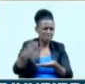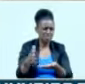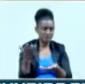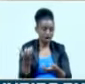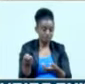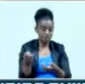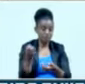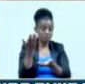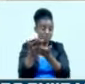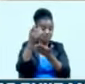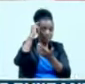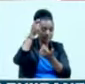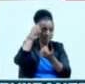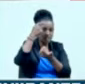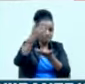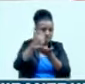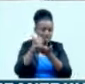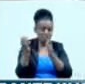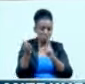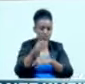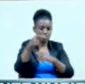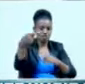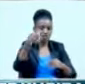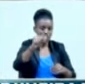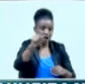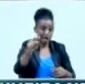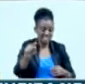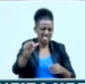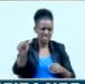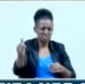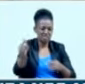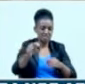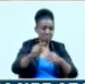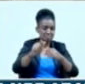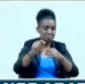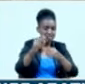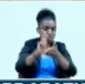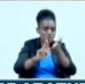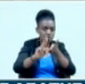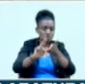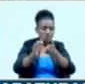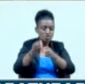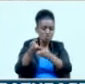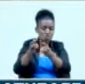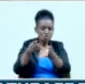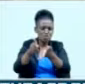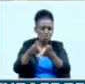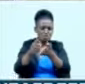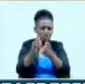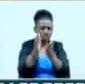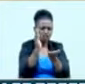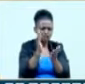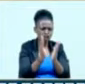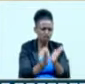hejuru barasaba leta ko yabafasha kubona gaze cyangwa se ibindi bicanwa ariko bagashyirirwaho uburyo bwo kwishyura mu